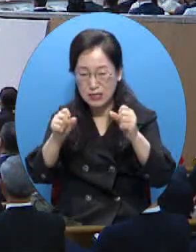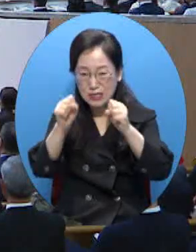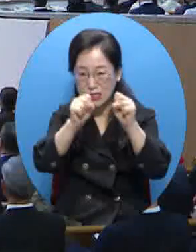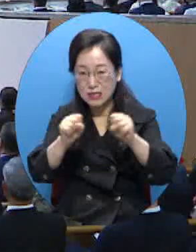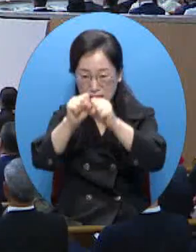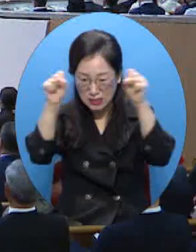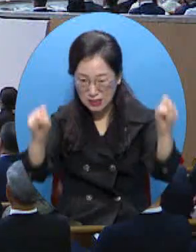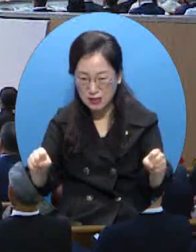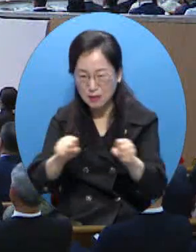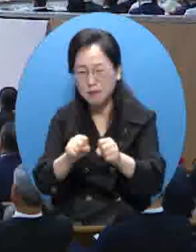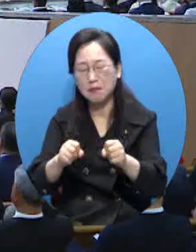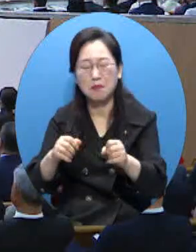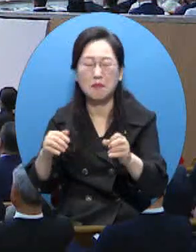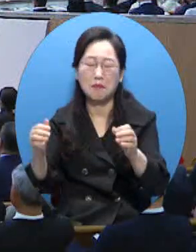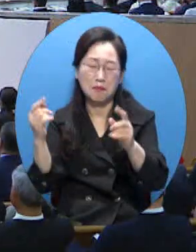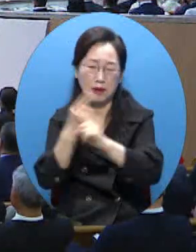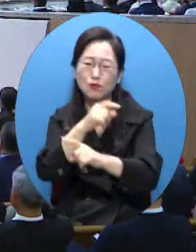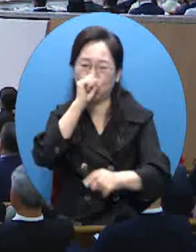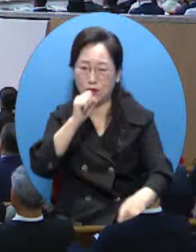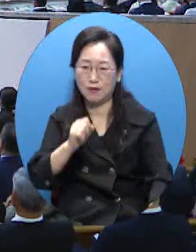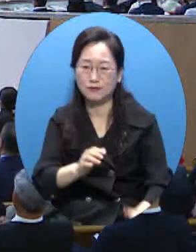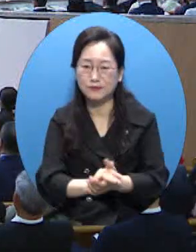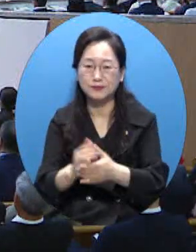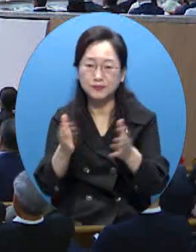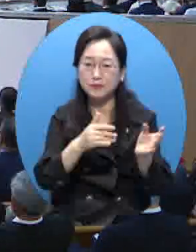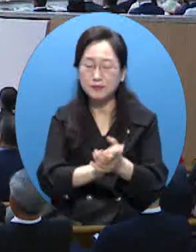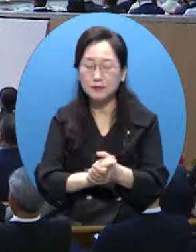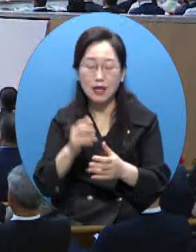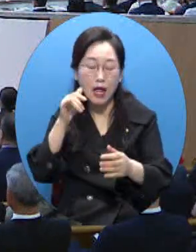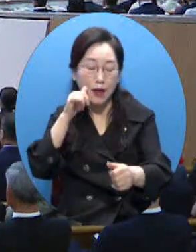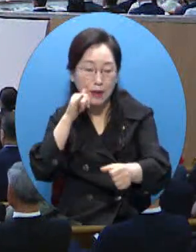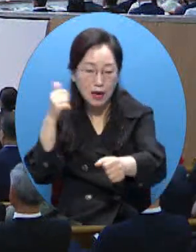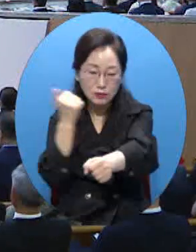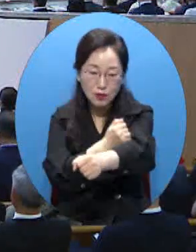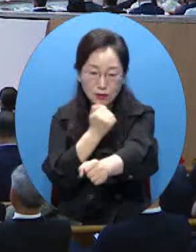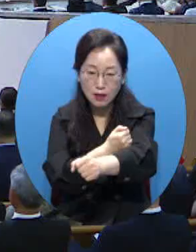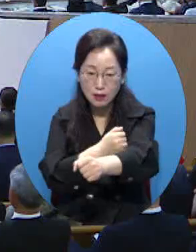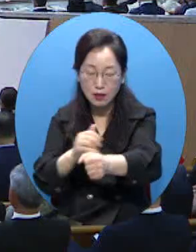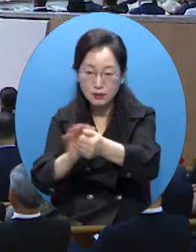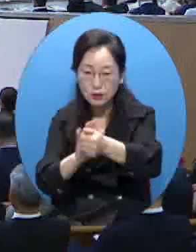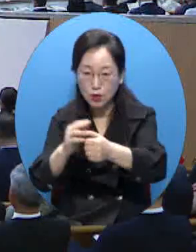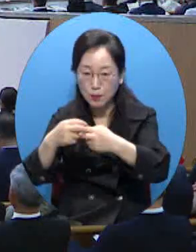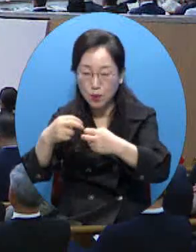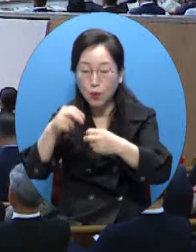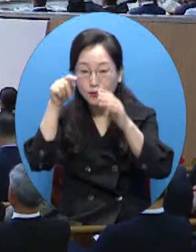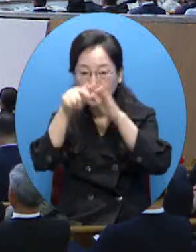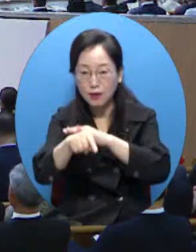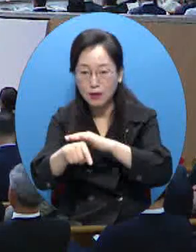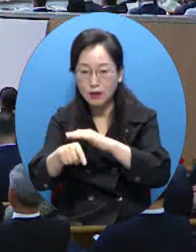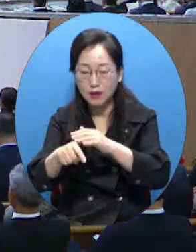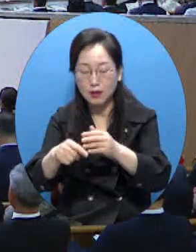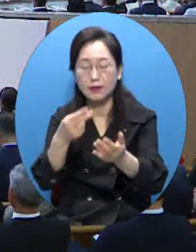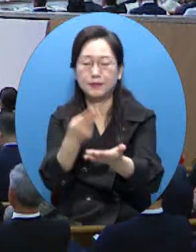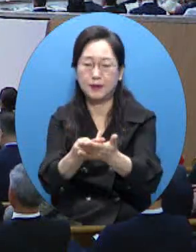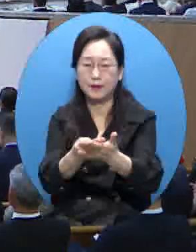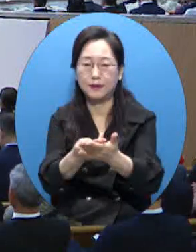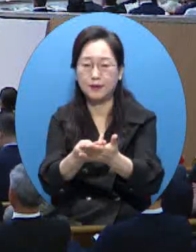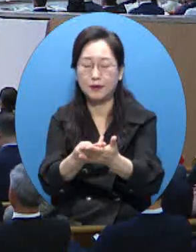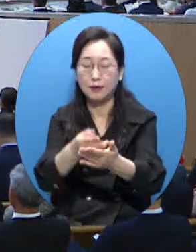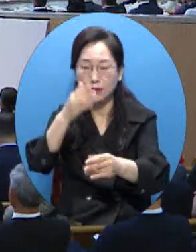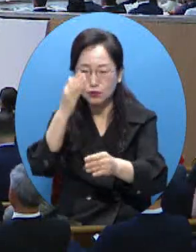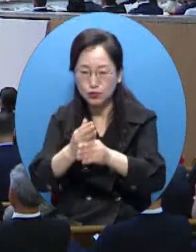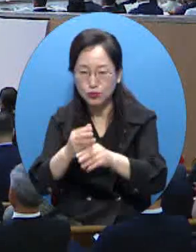이 마약 환자 치료하는 병원에서 치료받는 가운데 선교단체가